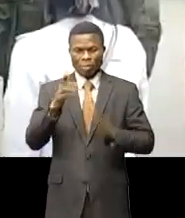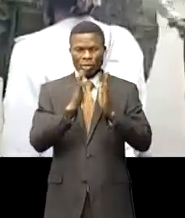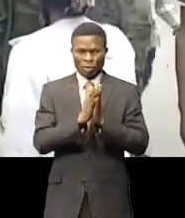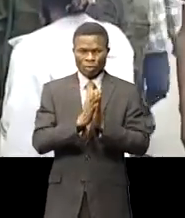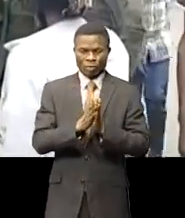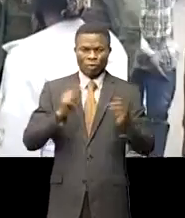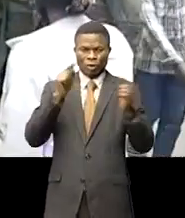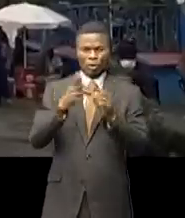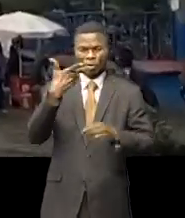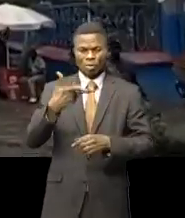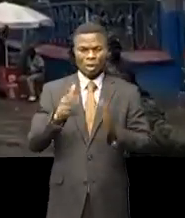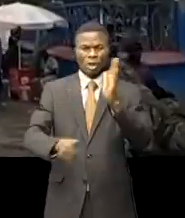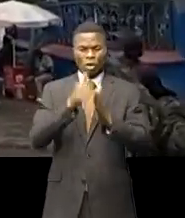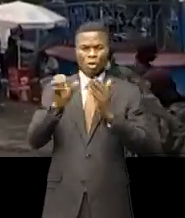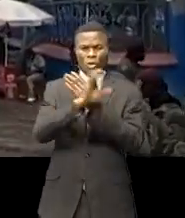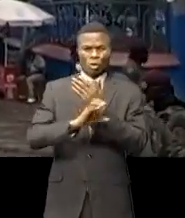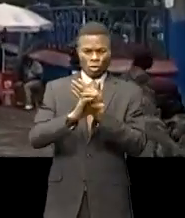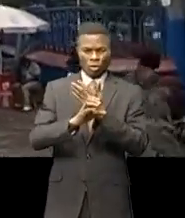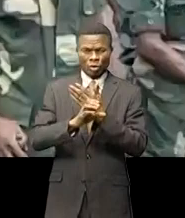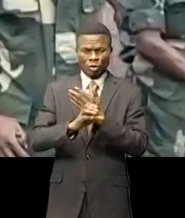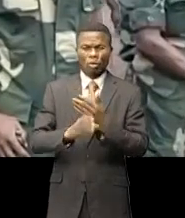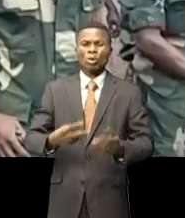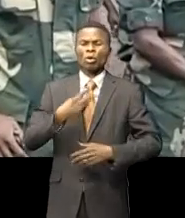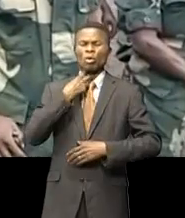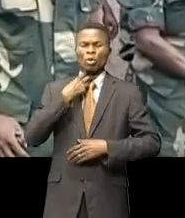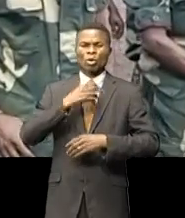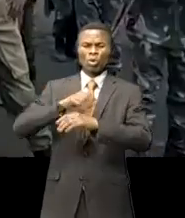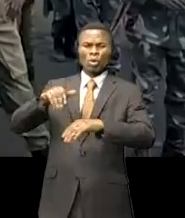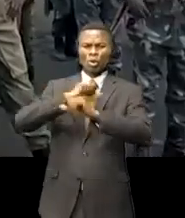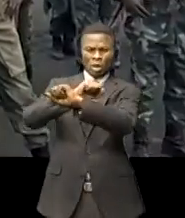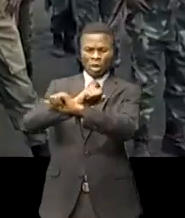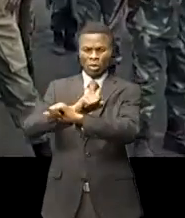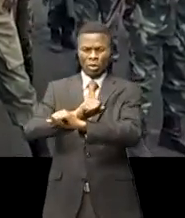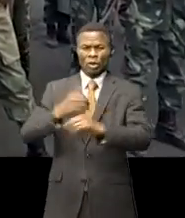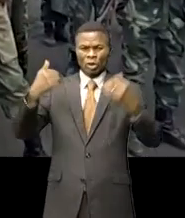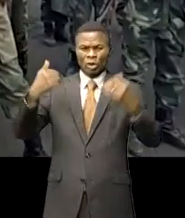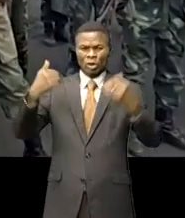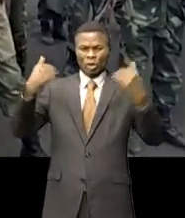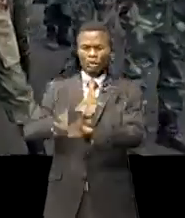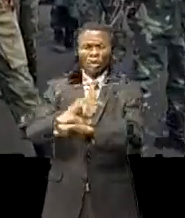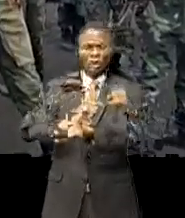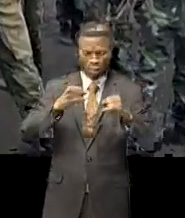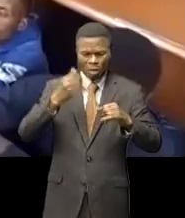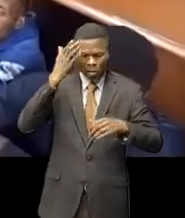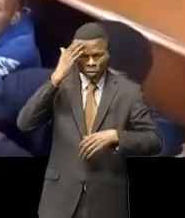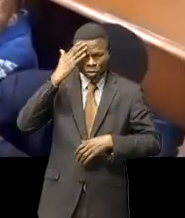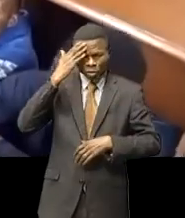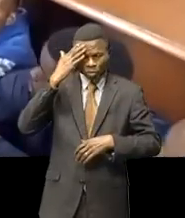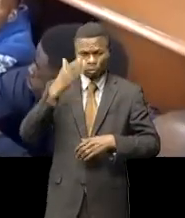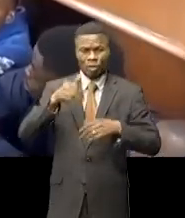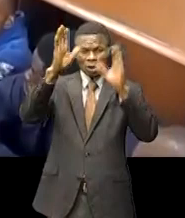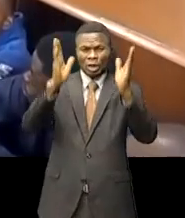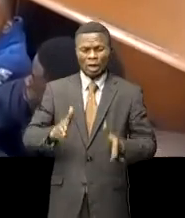au mercredi 11 août. Un bouclage dicté par les services de renseignement en déniché les